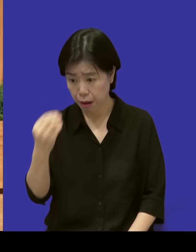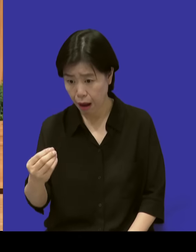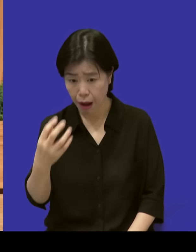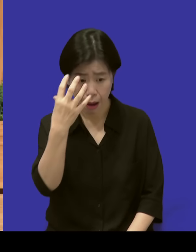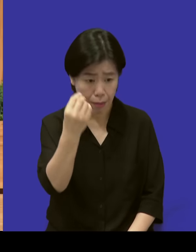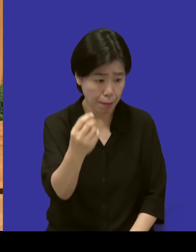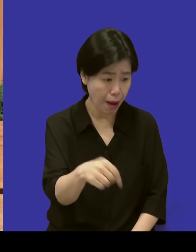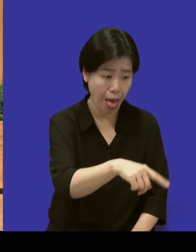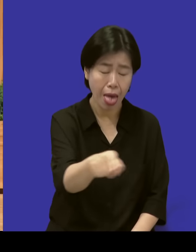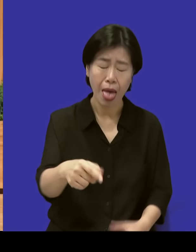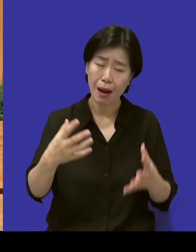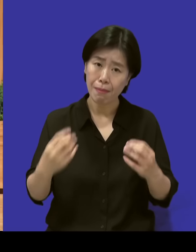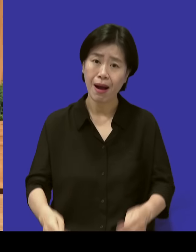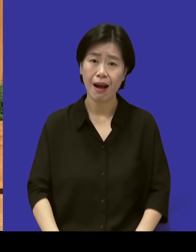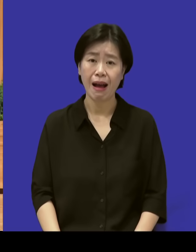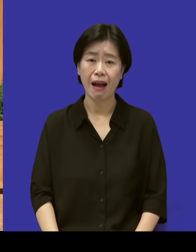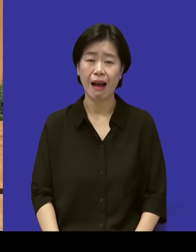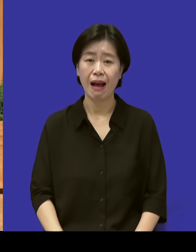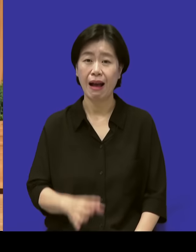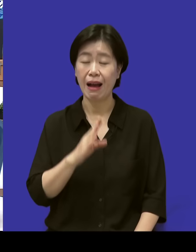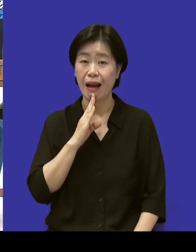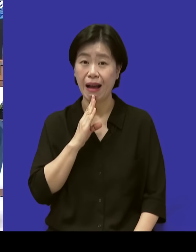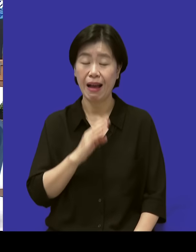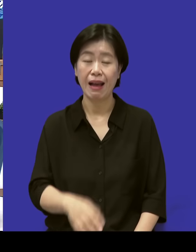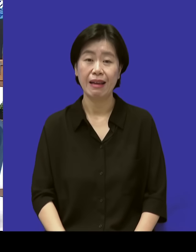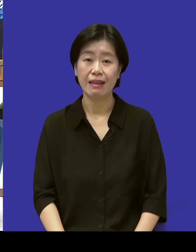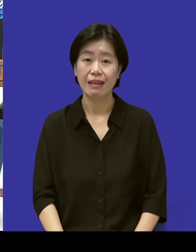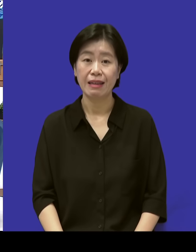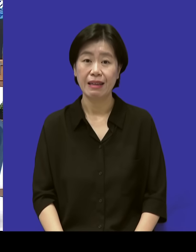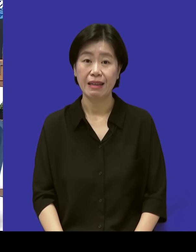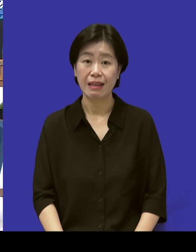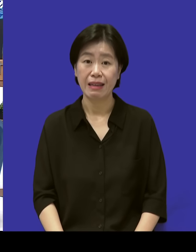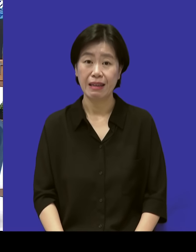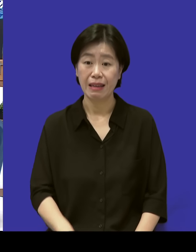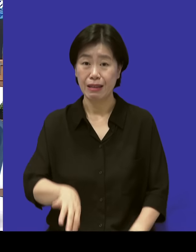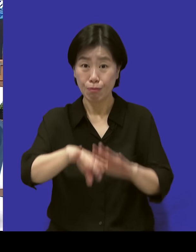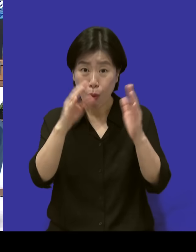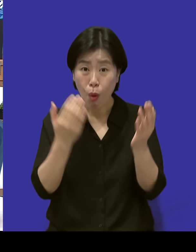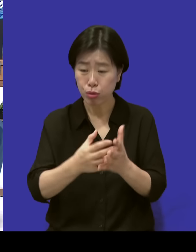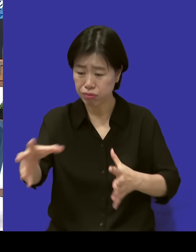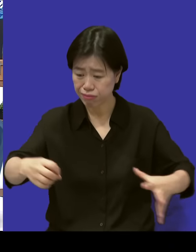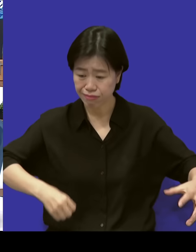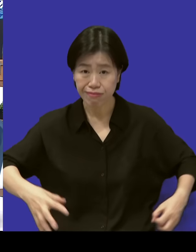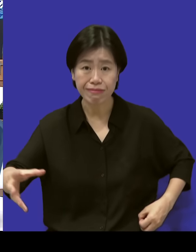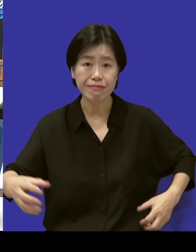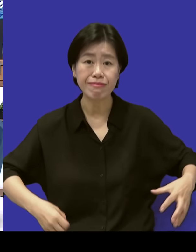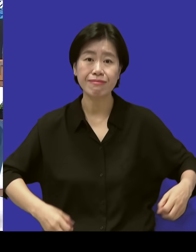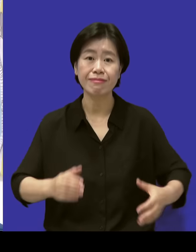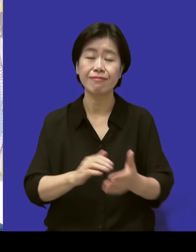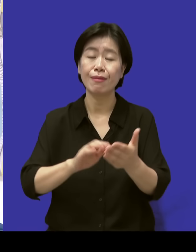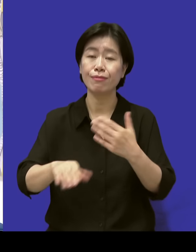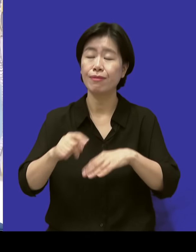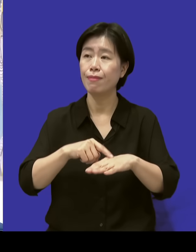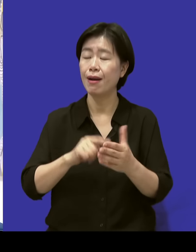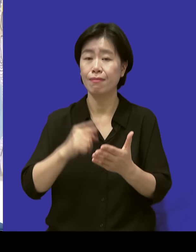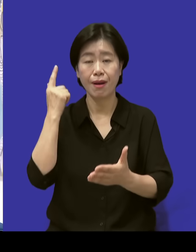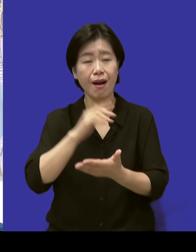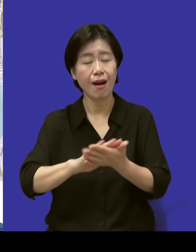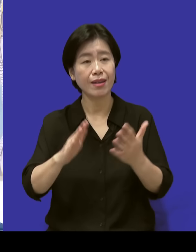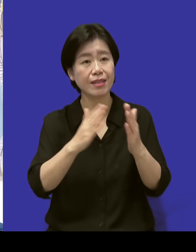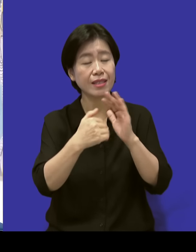많아. 완전 지뢰밭이에요. 어머. 이거를 지뢰를 다 제거해야지 제가 집에 갈 수가 있는 거예요. 예. 예.